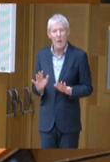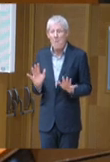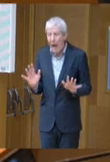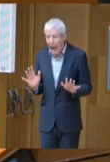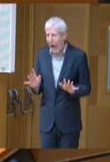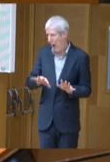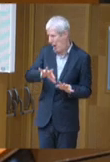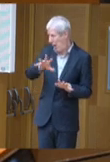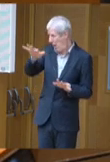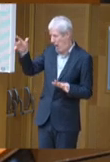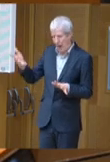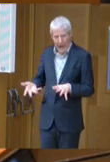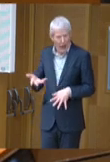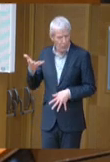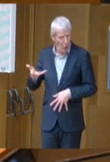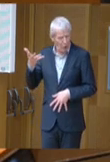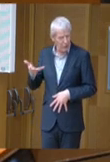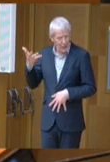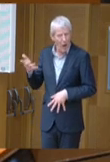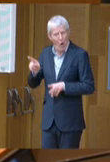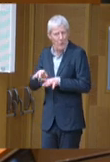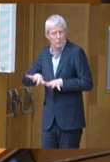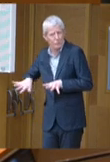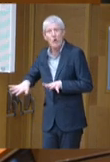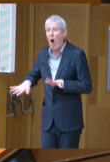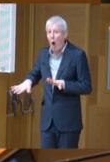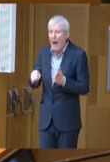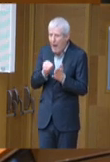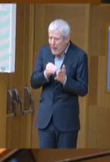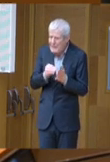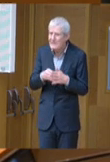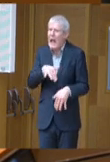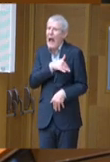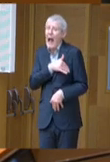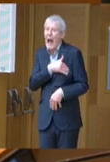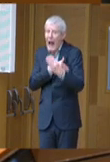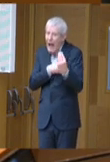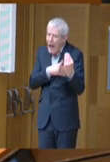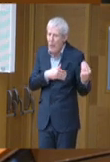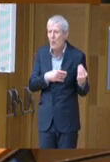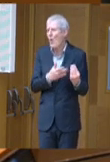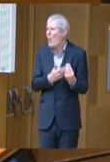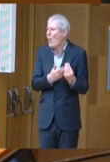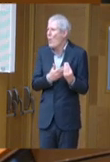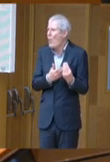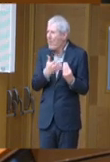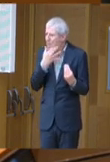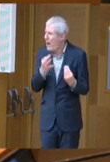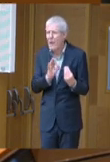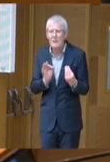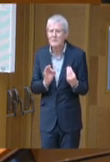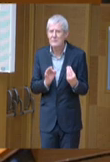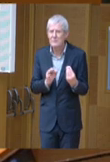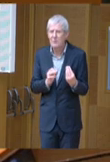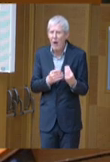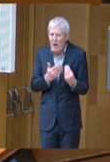tutte le autorità oggi presenti, ma la presenza degli alunni per noi è particolarmente significativa. È particolarmente significativa